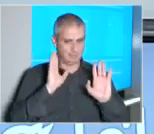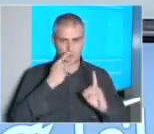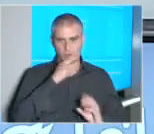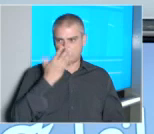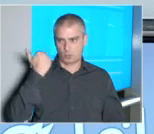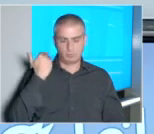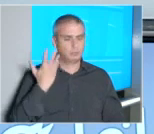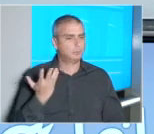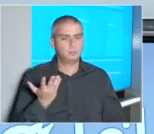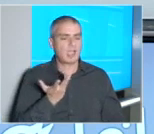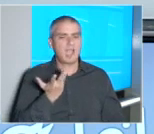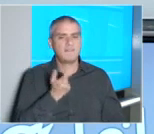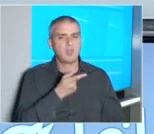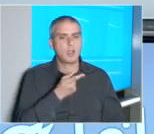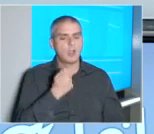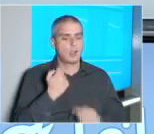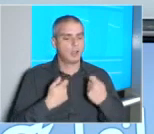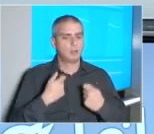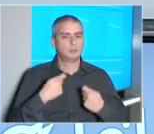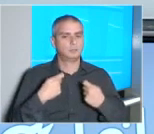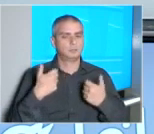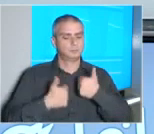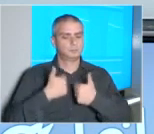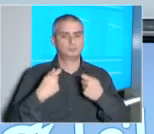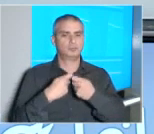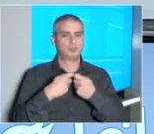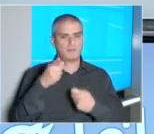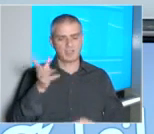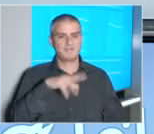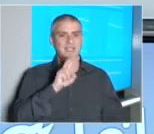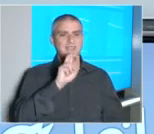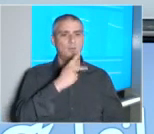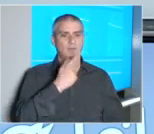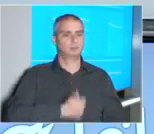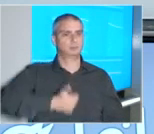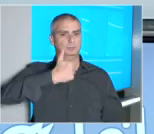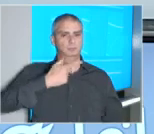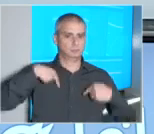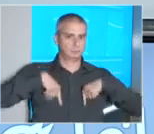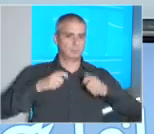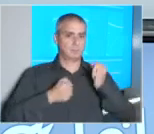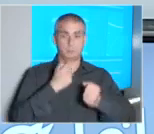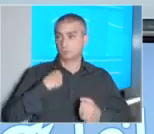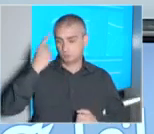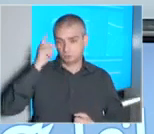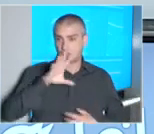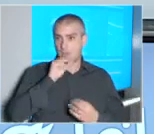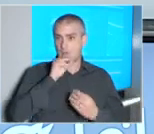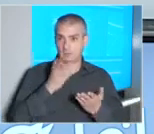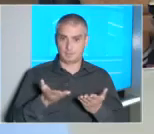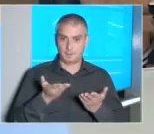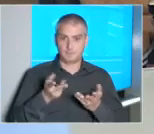בו בהתחלה. איפה עומדת סוגיית הריצה המשותפת שלך ושל איסאו פרג'ר השוק מרץ? קודם כל אני חושב שצריך לדבר